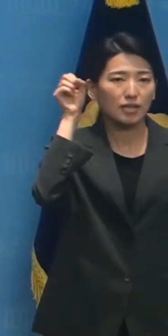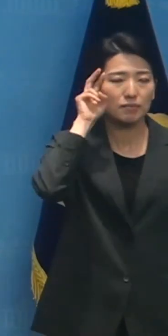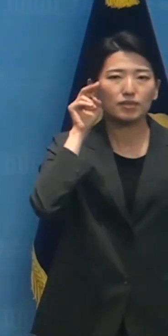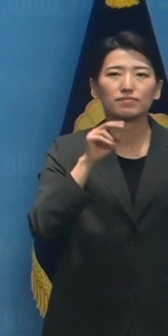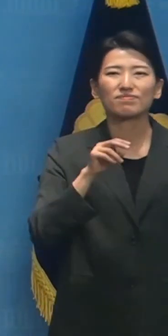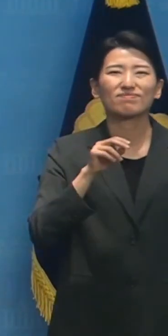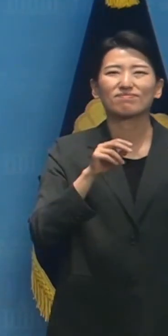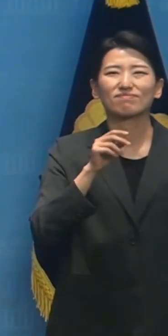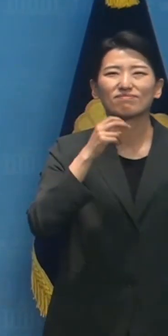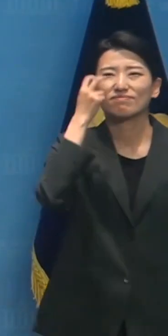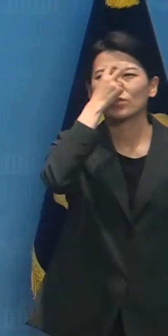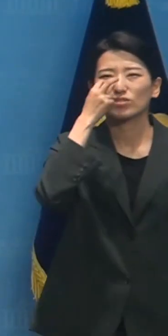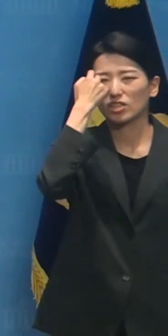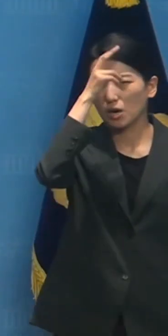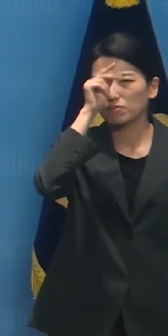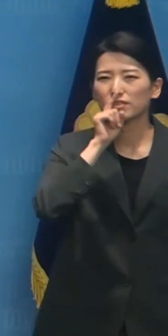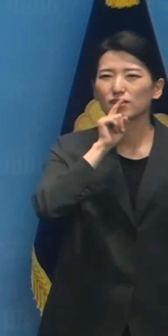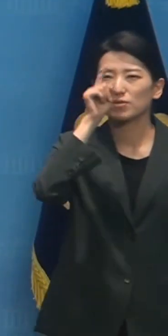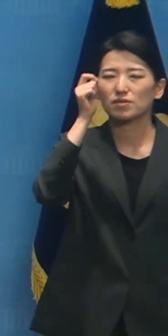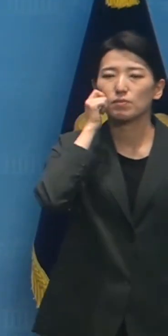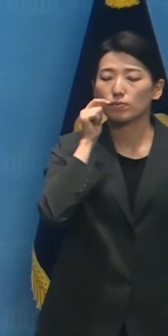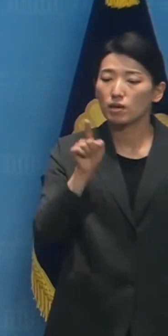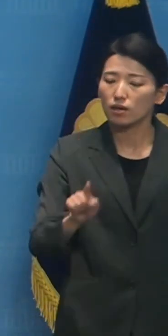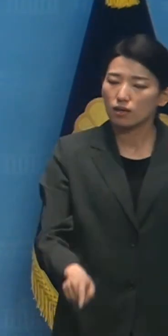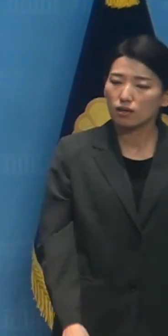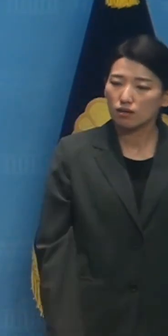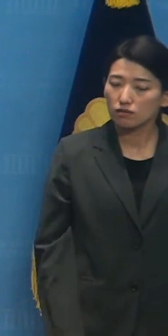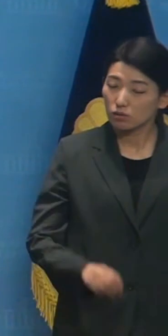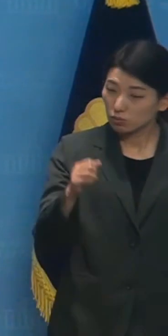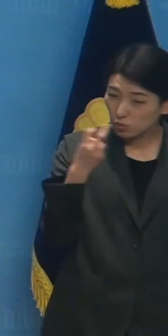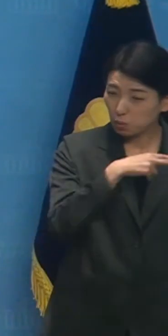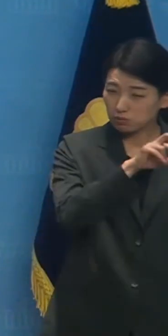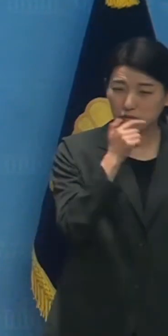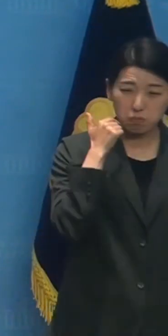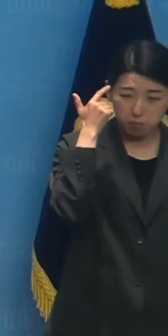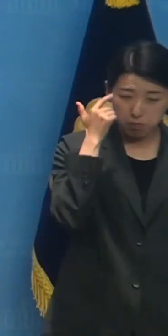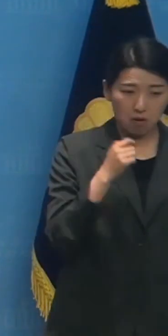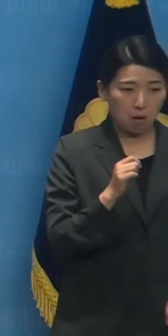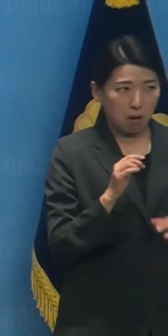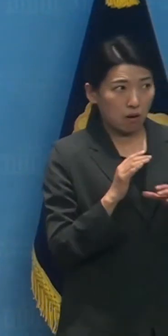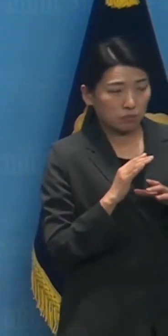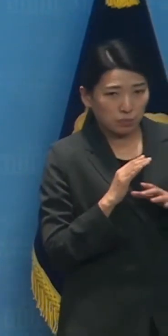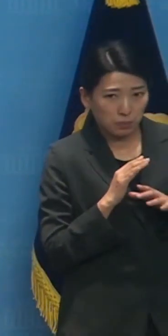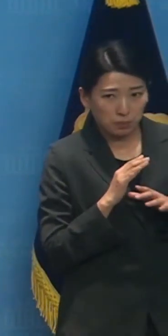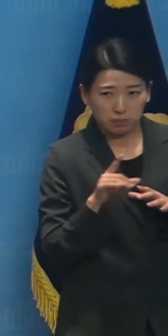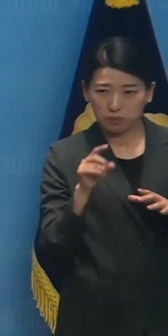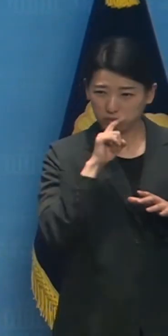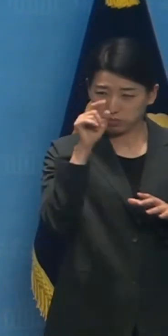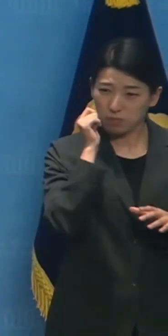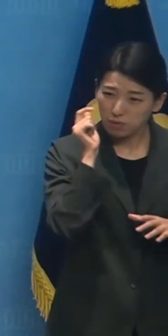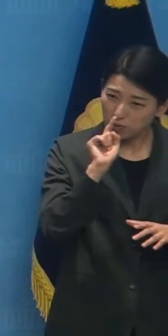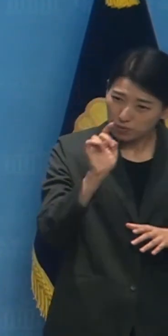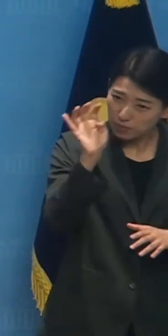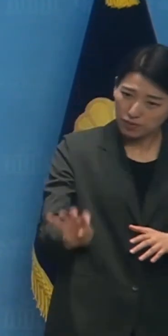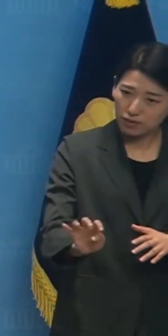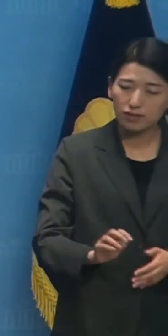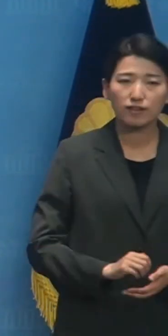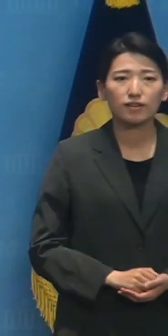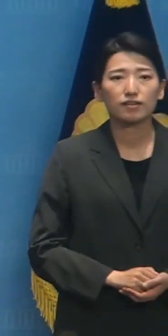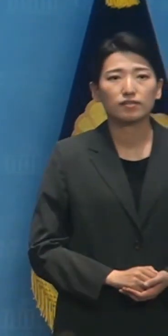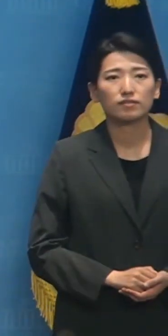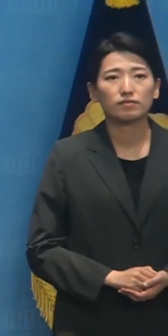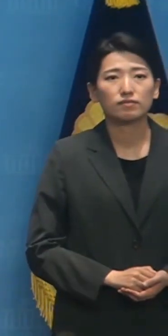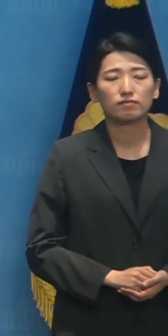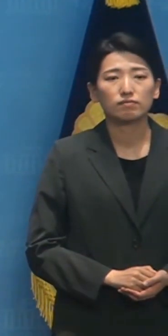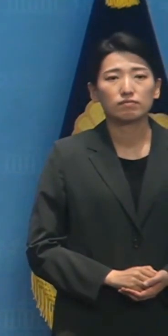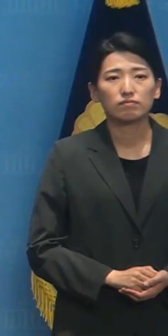이제 정광훈도 두려워 그 정체를 밟으려 하는 것입니까? 다른 내란 관련자에